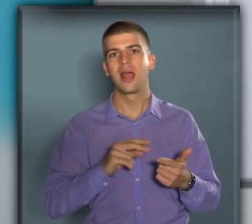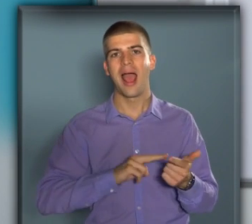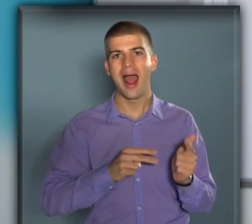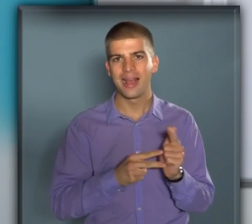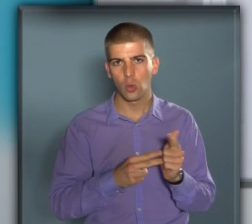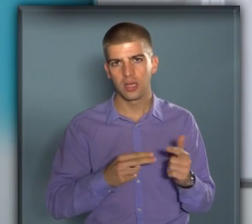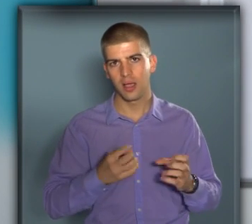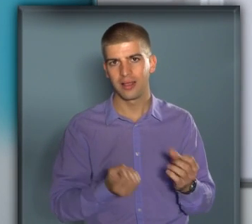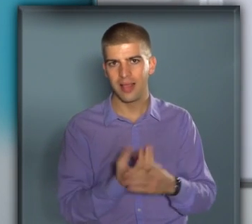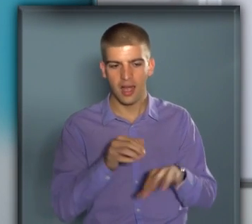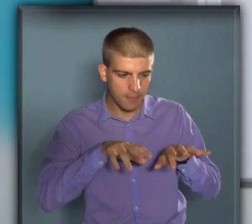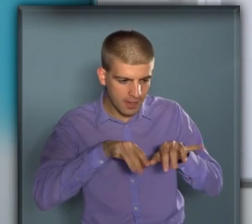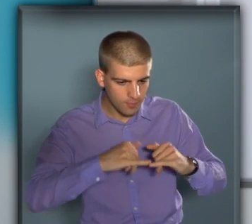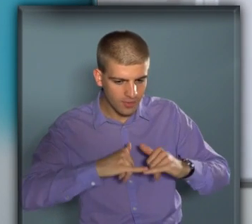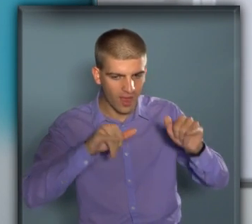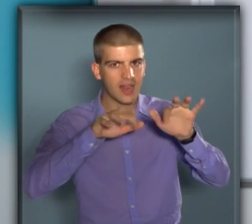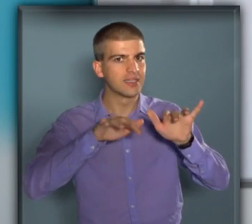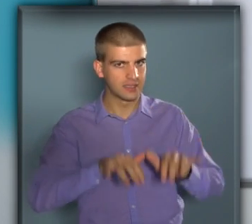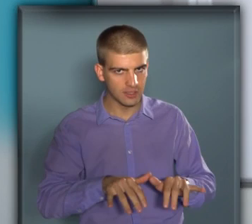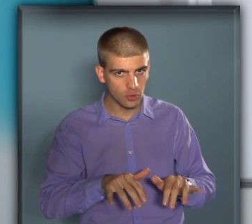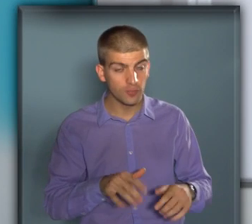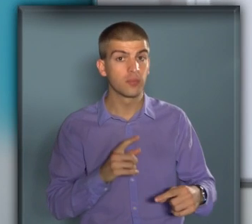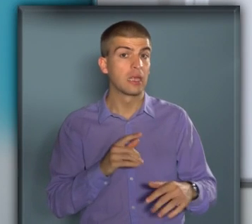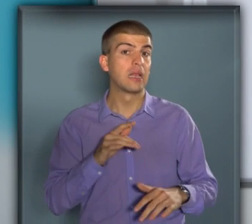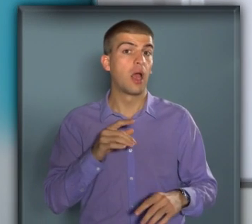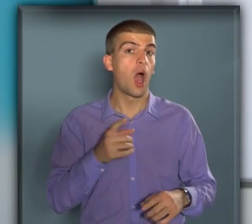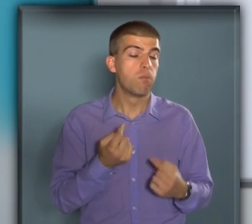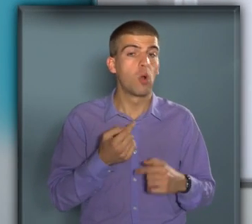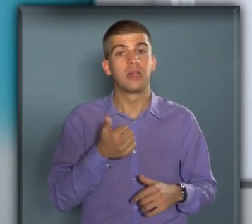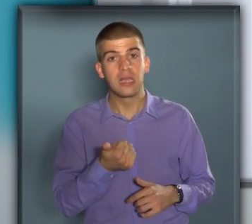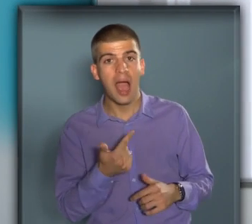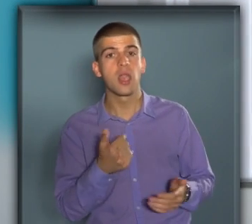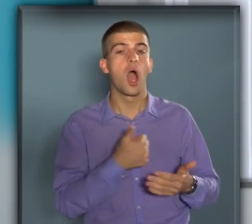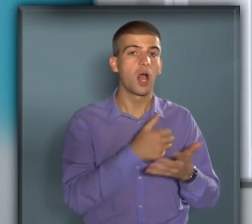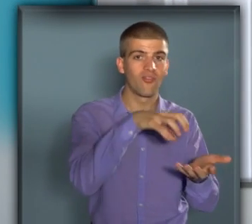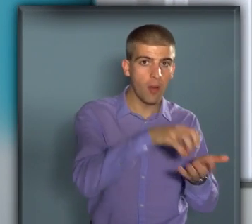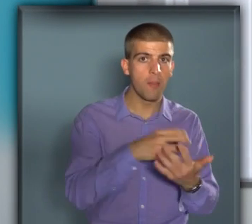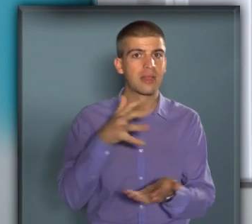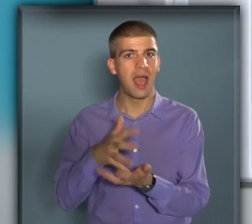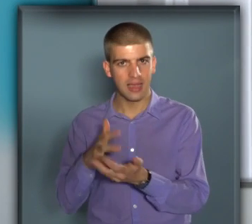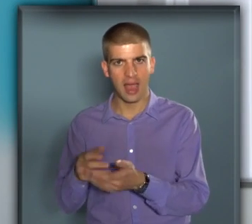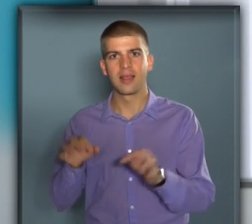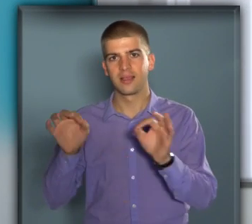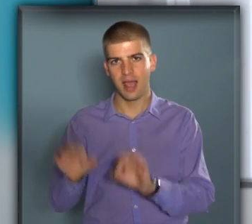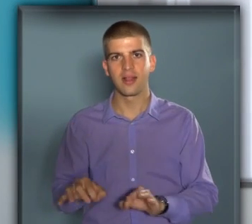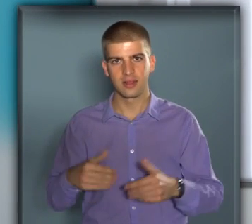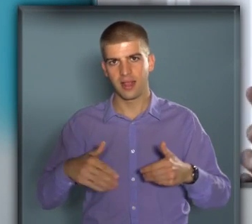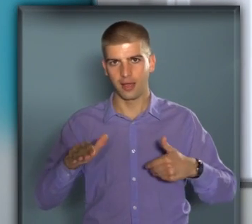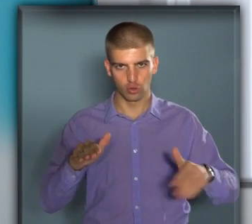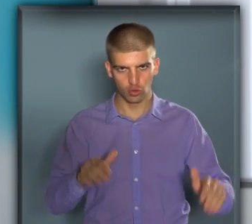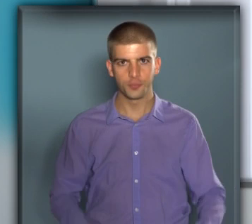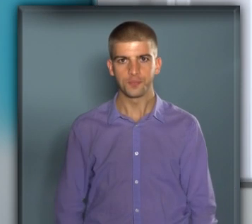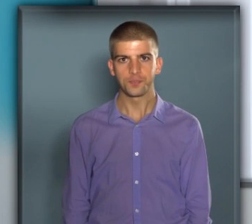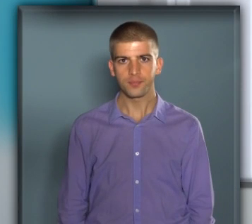elektronikai termékeket, amelyeket részben aztán itt Magyarországon is gyártunk, például a 60-i vagy az EGRI gyárainkban. A